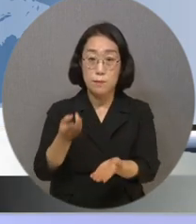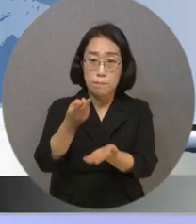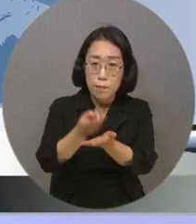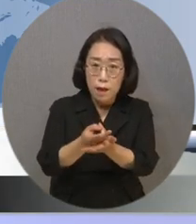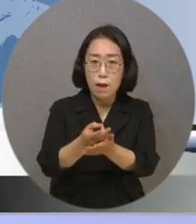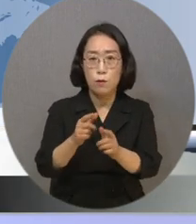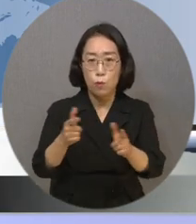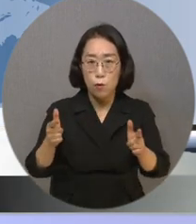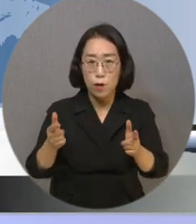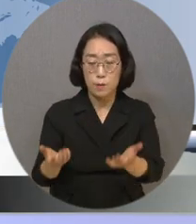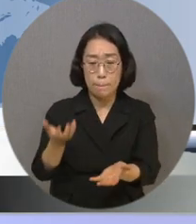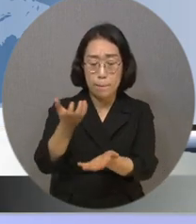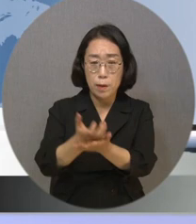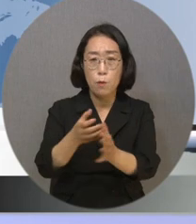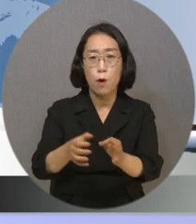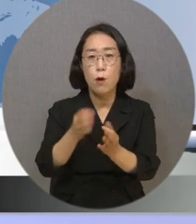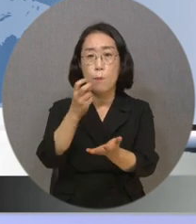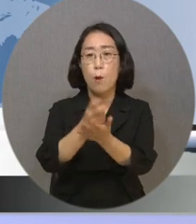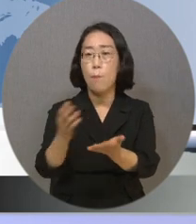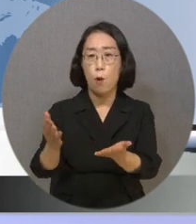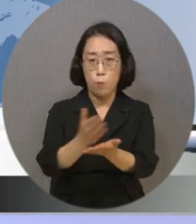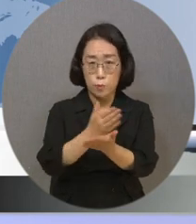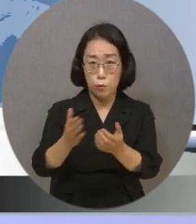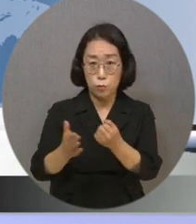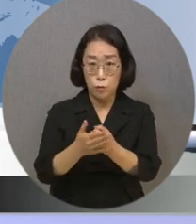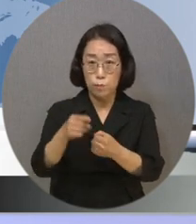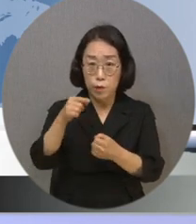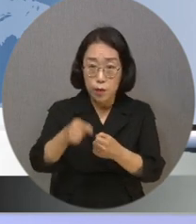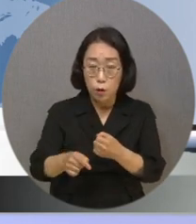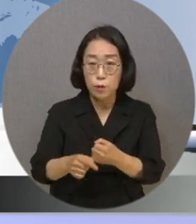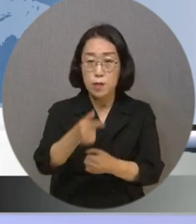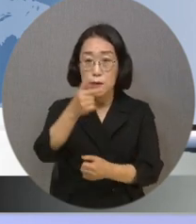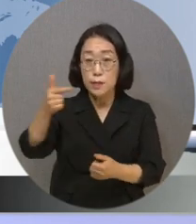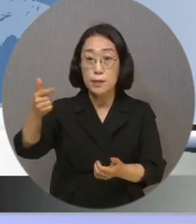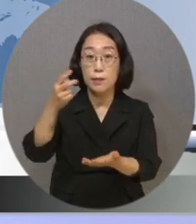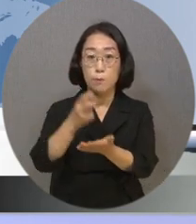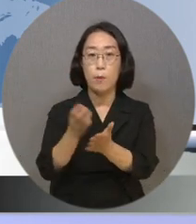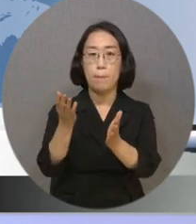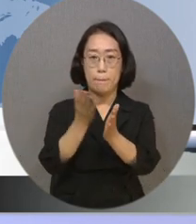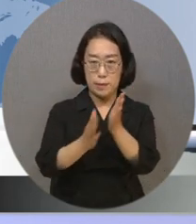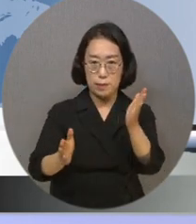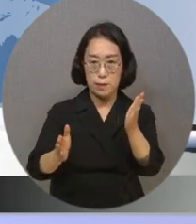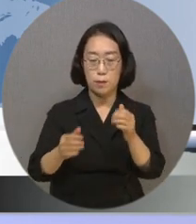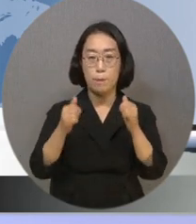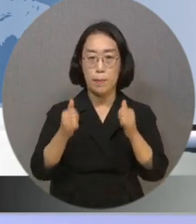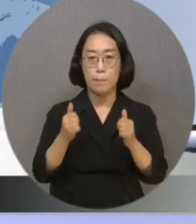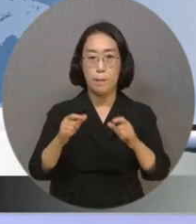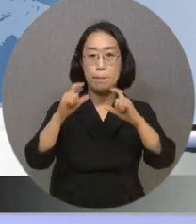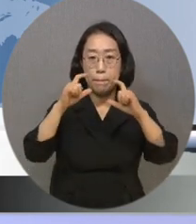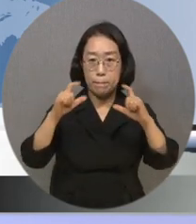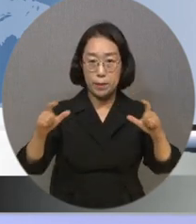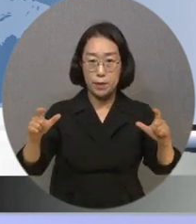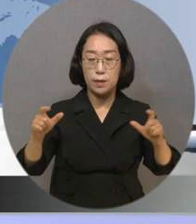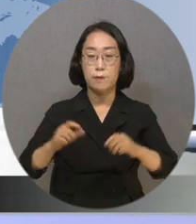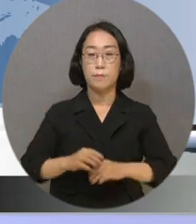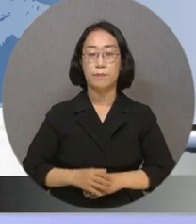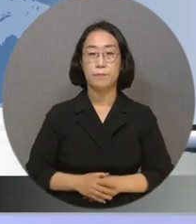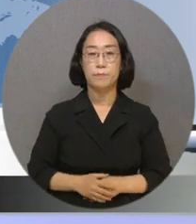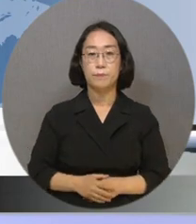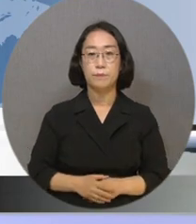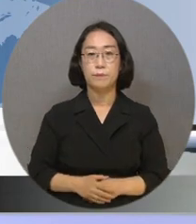설비 내용을 규정하지 않은 현재 법 시행 규칙이 헌법에 위배된다는 판단이 나왔습니다. 첫 소식